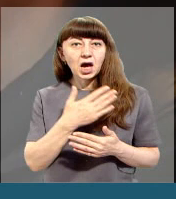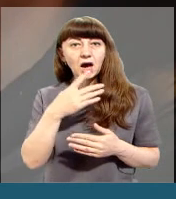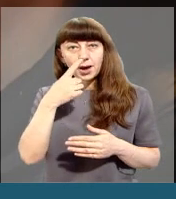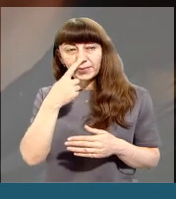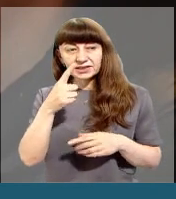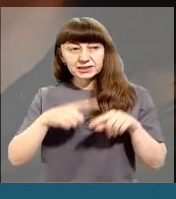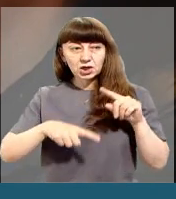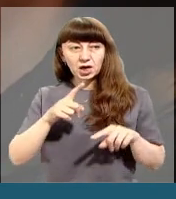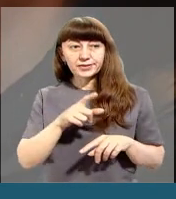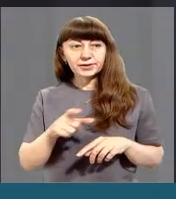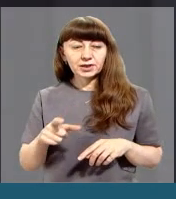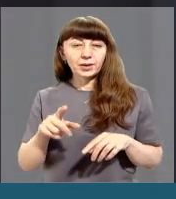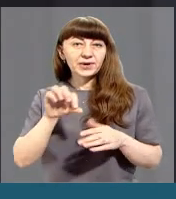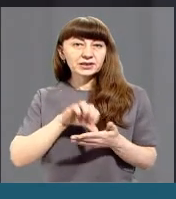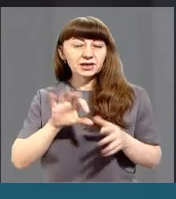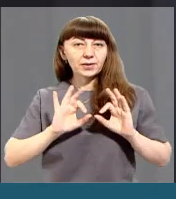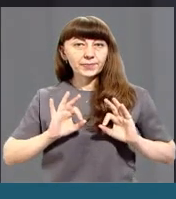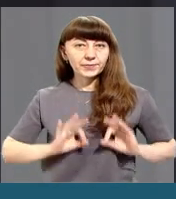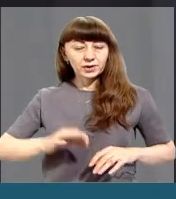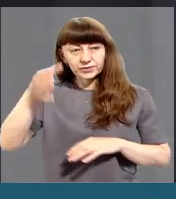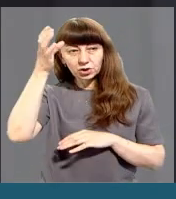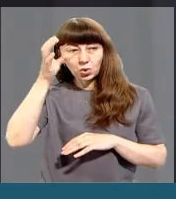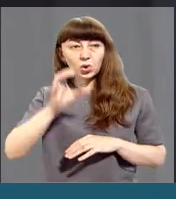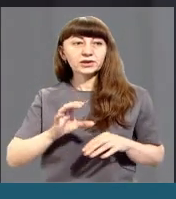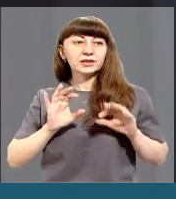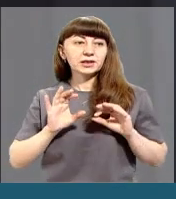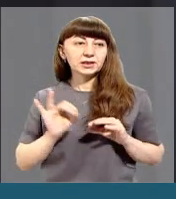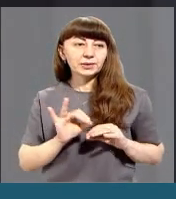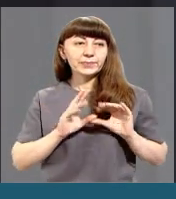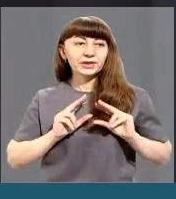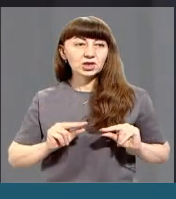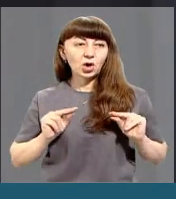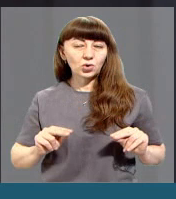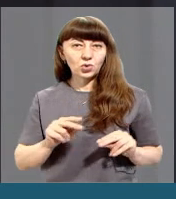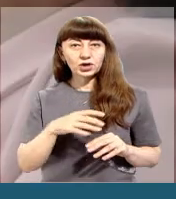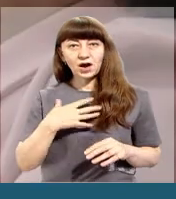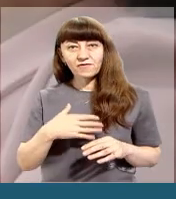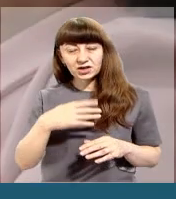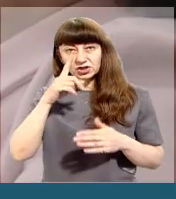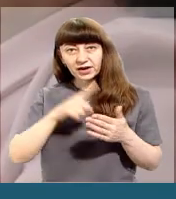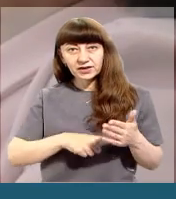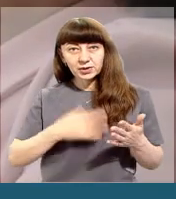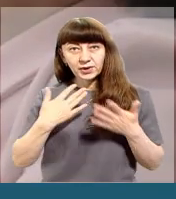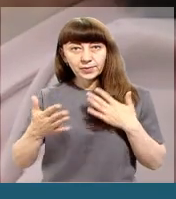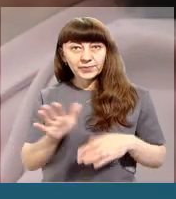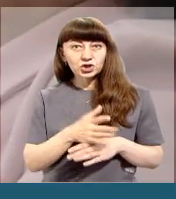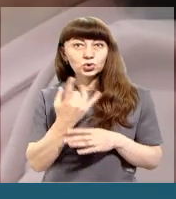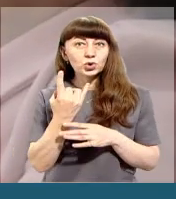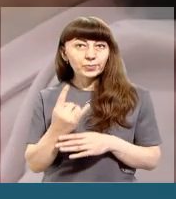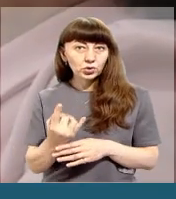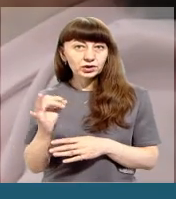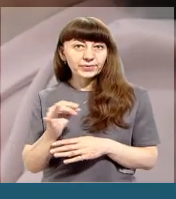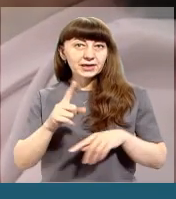близких. Представители районной прокуратуры, психологи и педагоги разъясняют о важности доверительных отношений между ребенком и родителем, чтобы